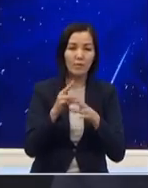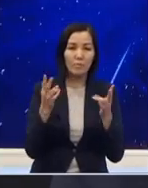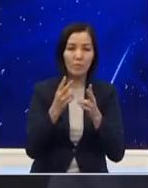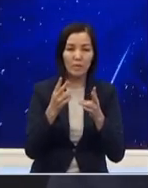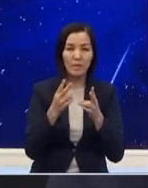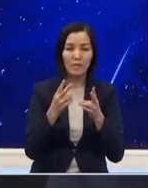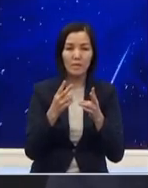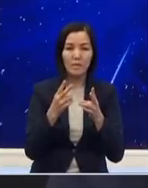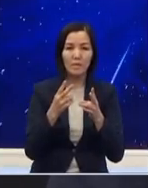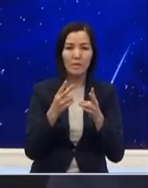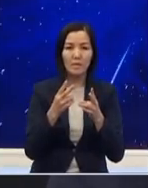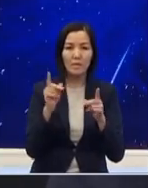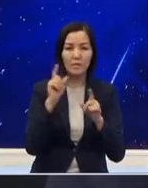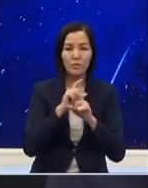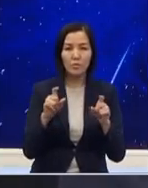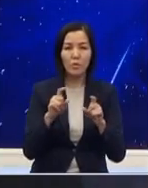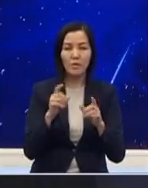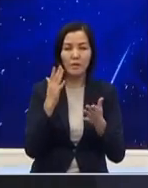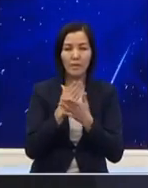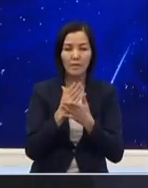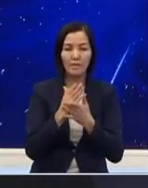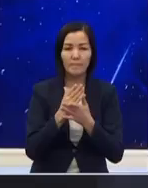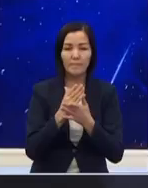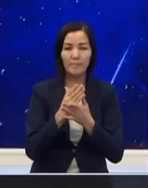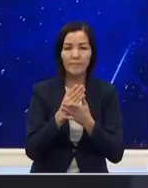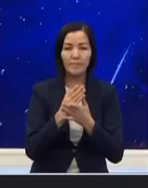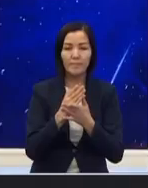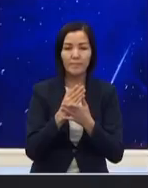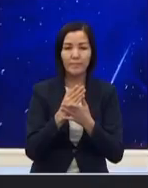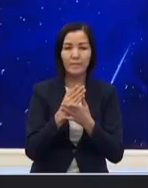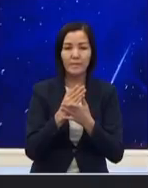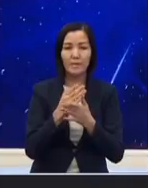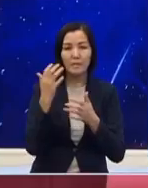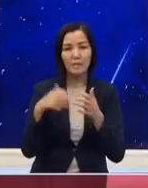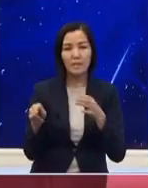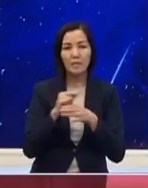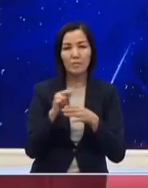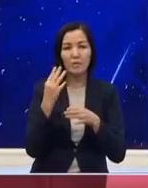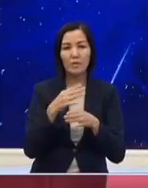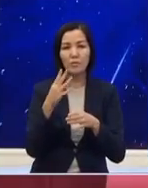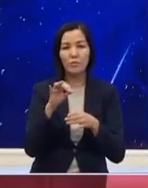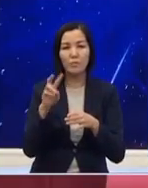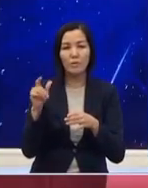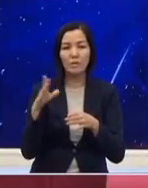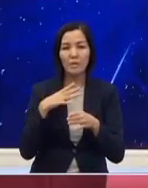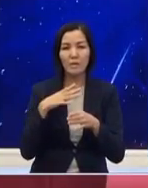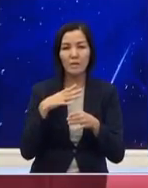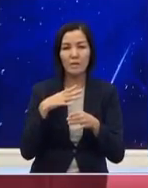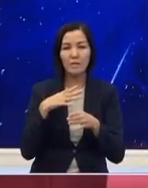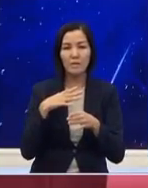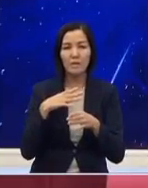ағында школа бар орталық дамыды көш мектеп. Соған текущий ремонтқа 44 миллион теңге ақша салған. 44 миллион ақша да